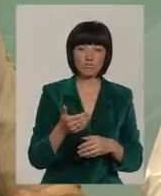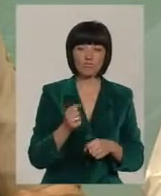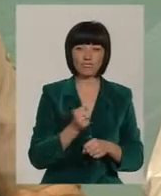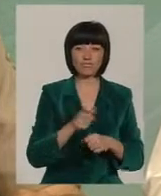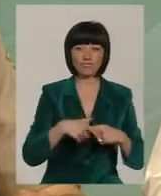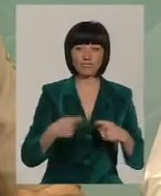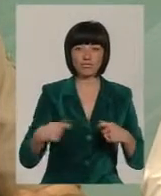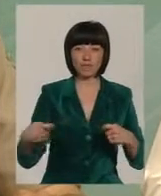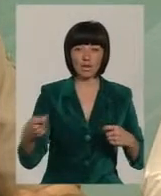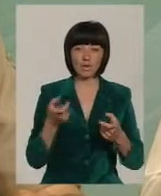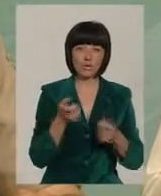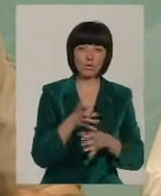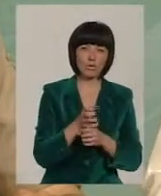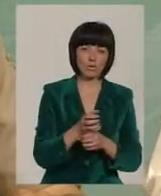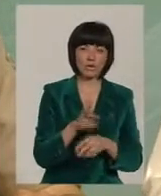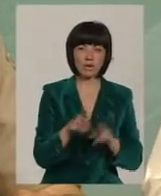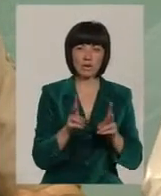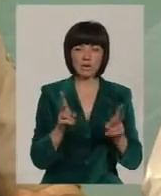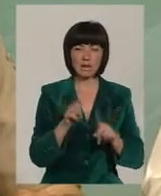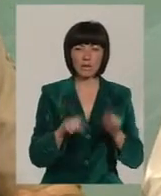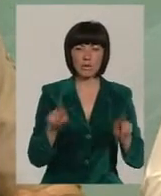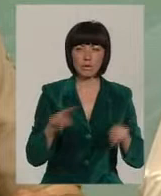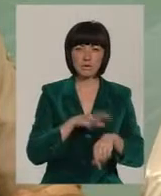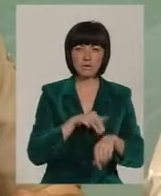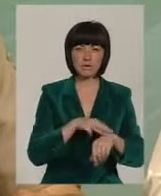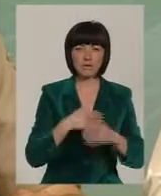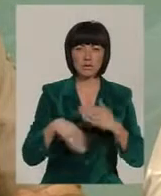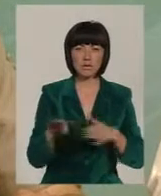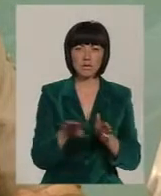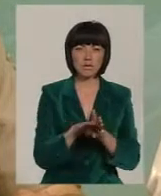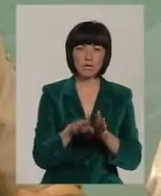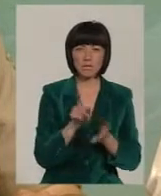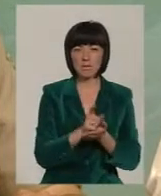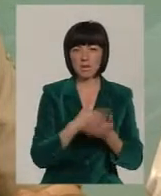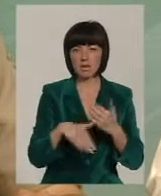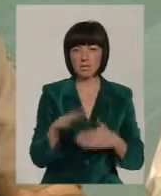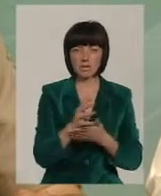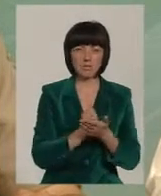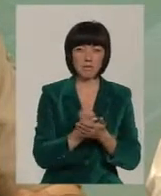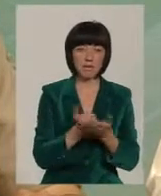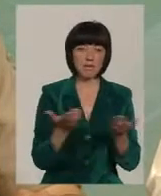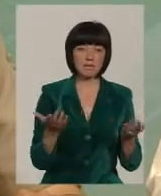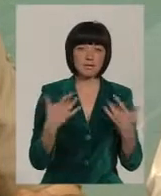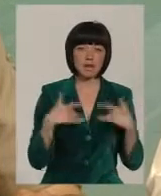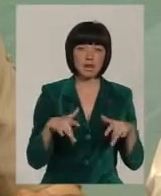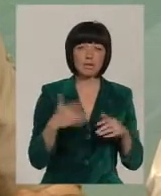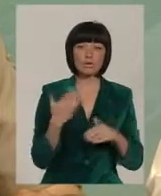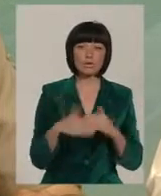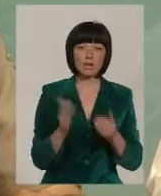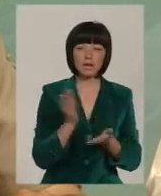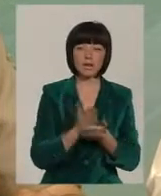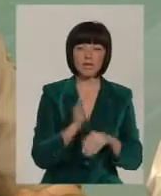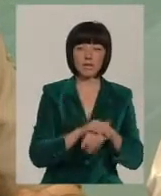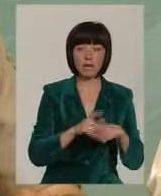там вже пішли чи то скорочення, чи там дехто із міліціонерів йде там, чи на пенсію, чи в запас. Звільняється, вже є